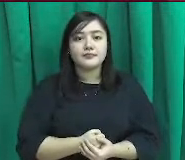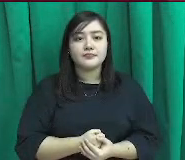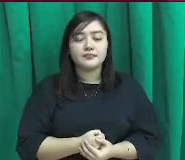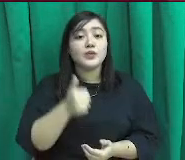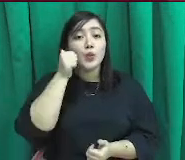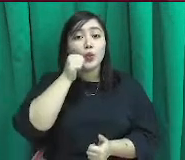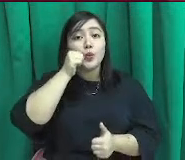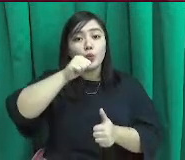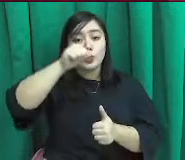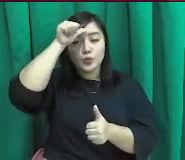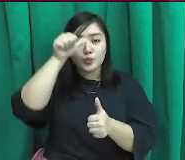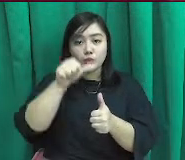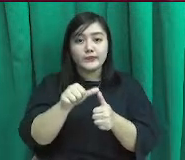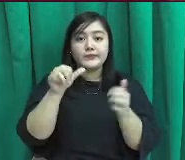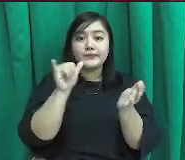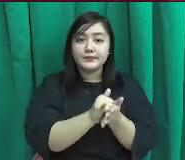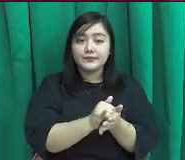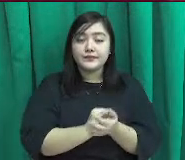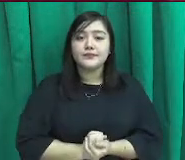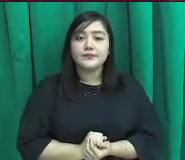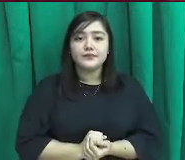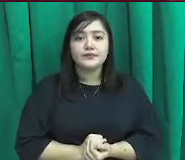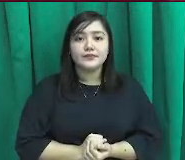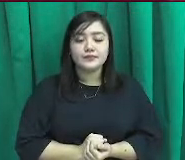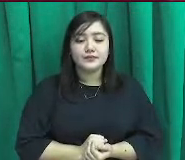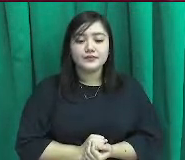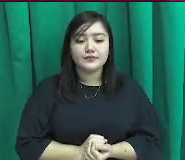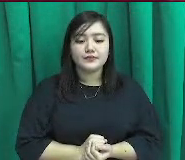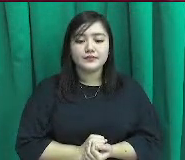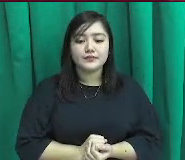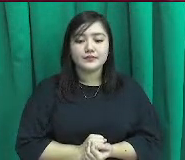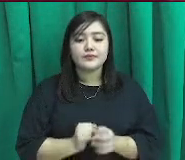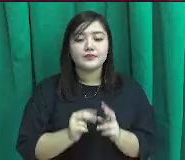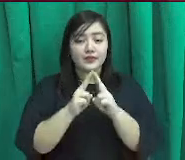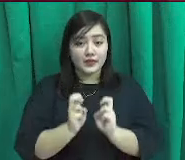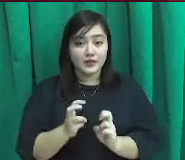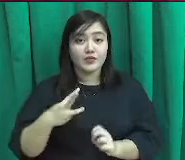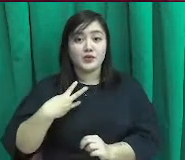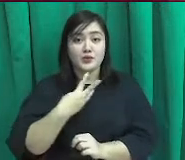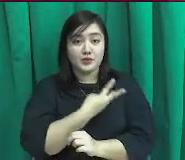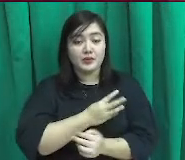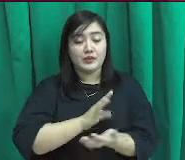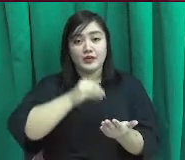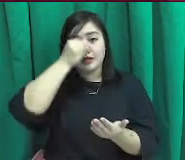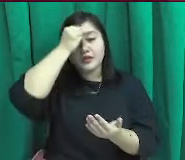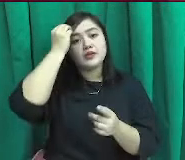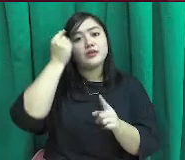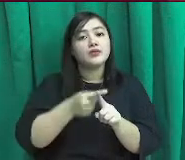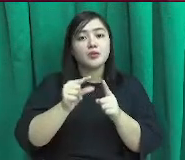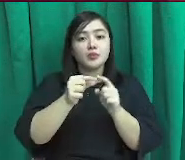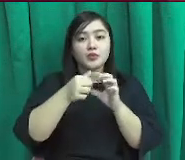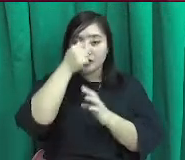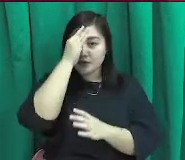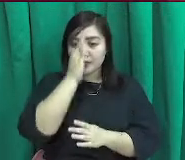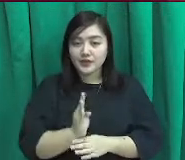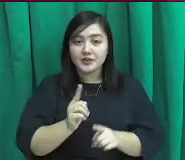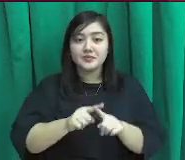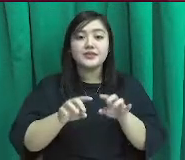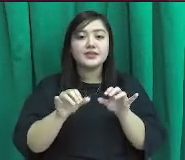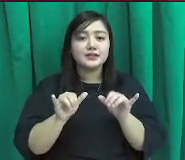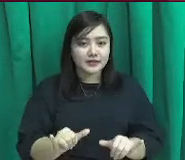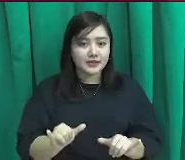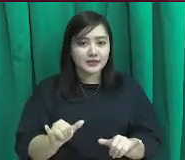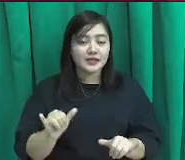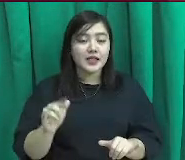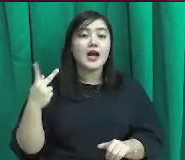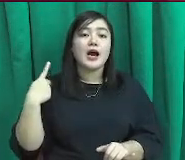na tandaan niyo po na tayo po, bagamat nakakapakinig tayo sa lahat sa salita ng Diyos, meron pa rin tayong kanya-kanyang pananagutan.